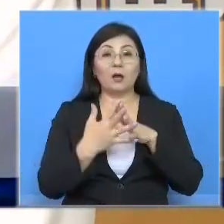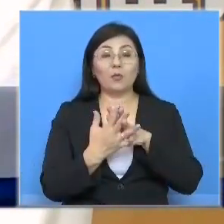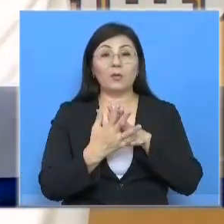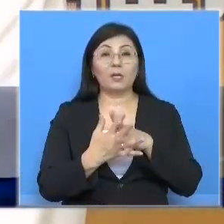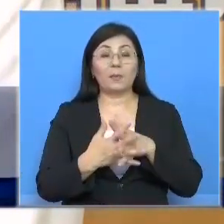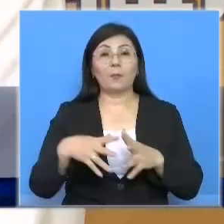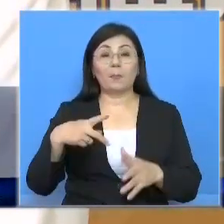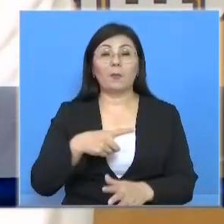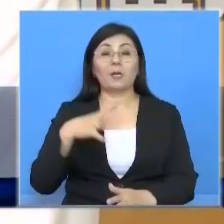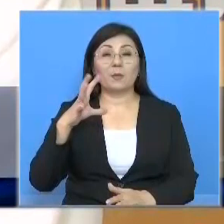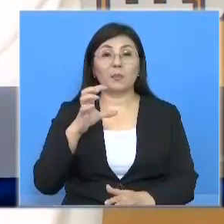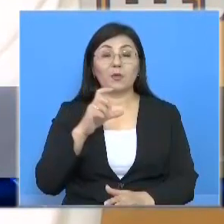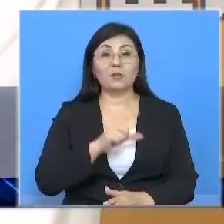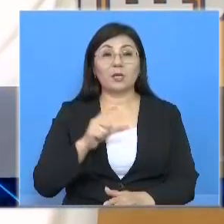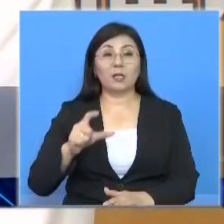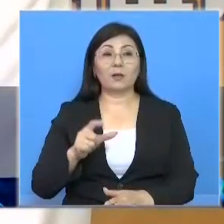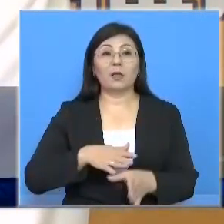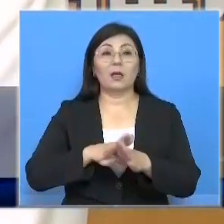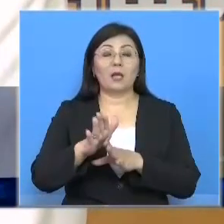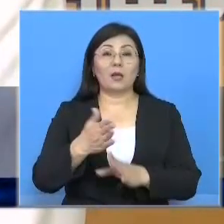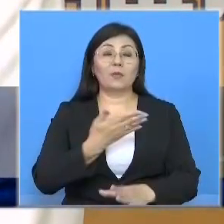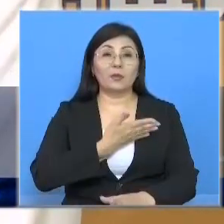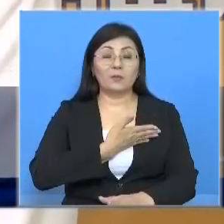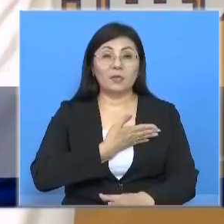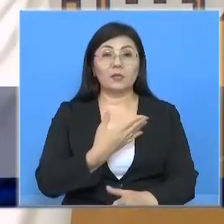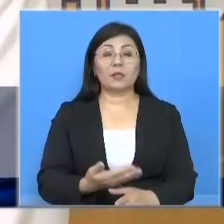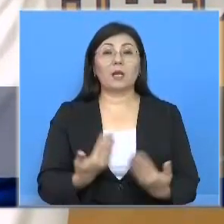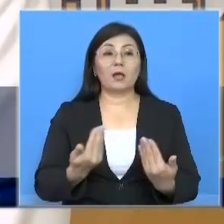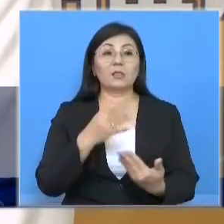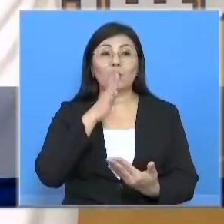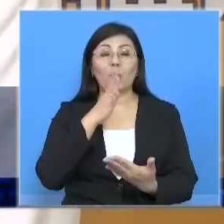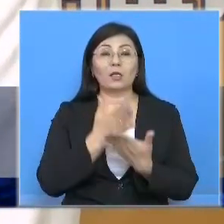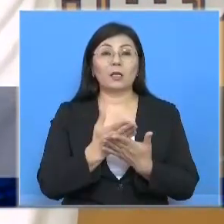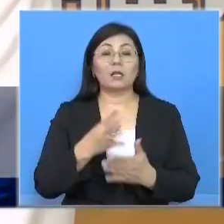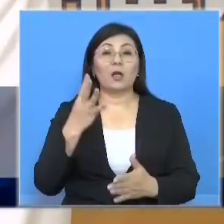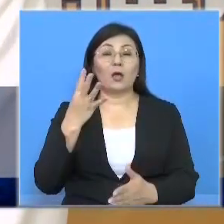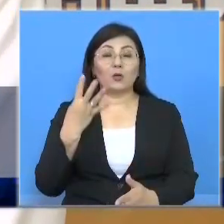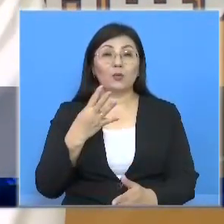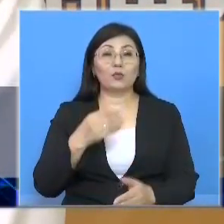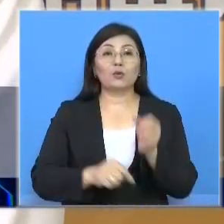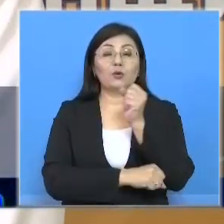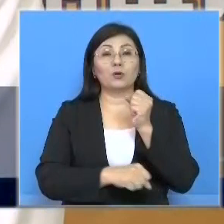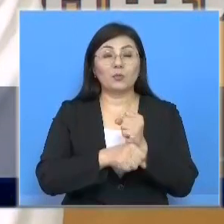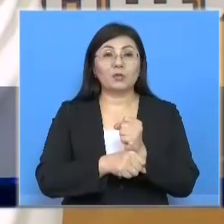1,5-ға жуық халқын қамтамасыз етіп отырмын. Қазіргі таңда қоластымда 4 жұмысшы қыз бар.